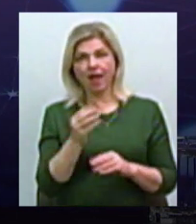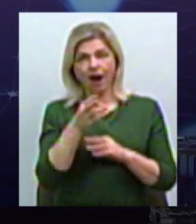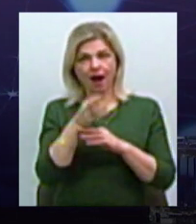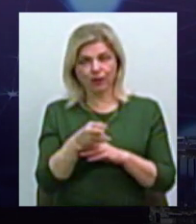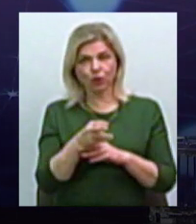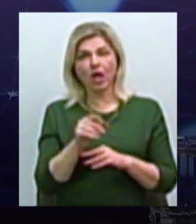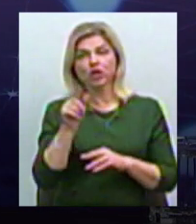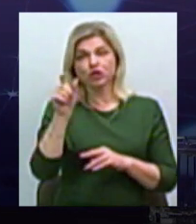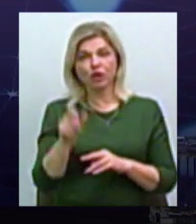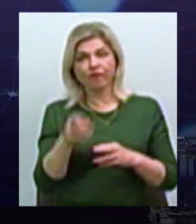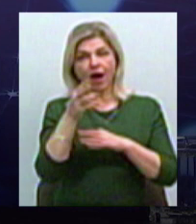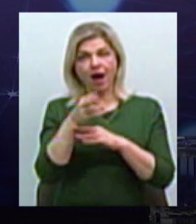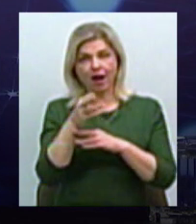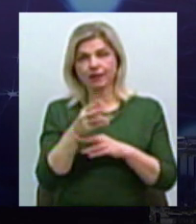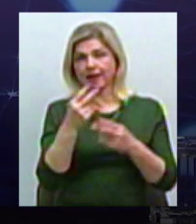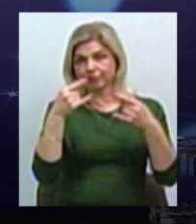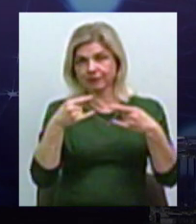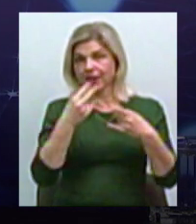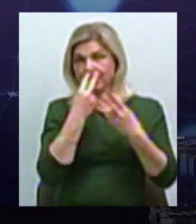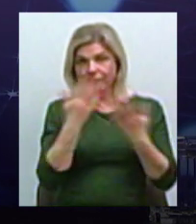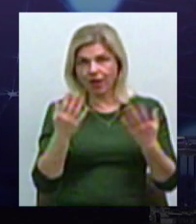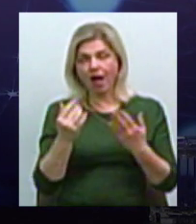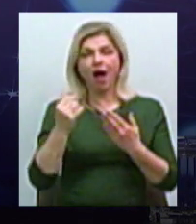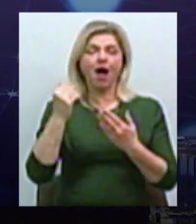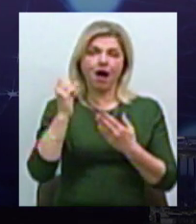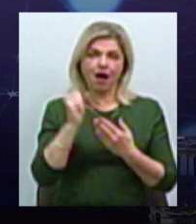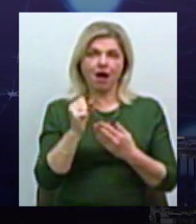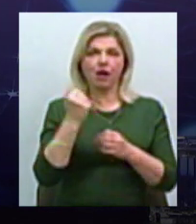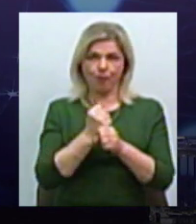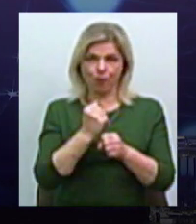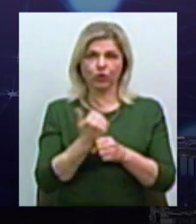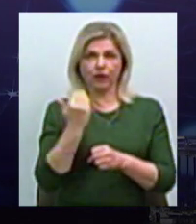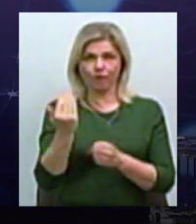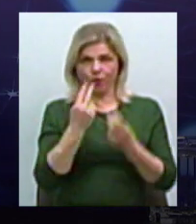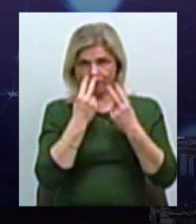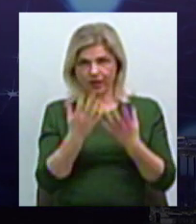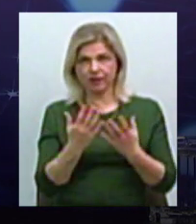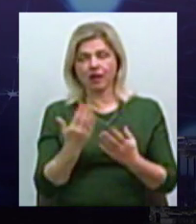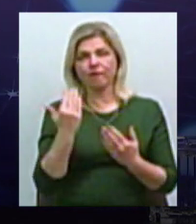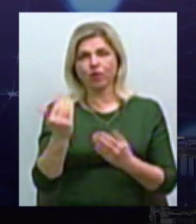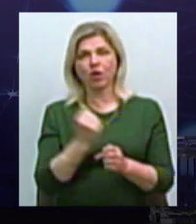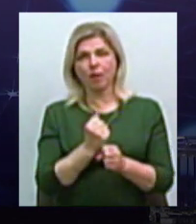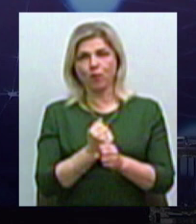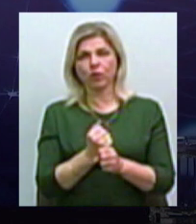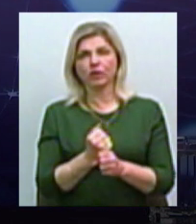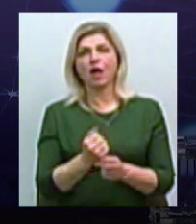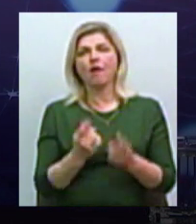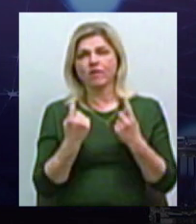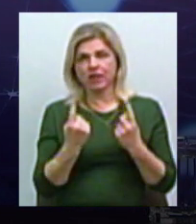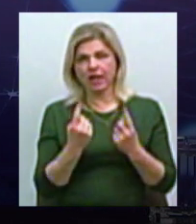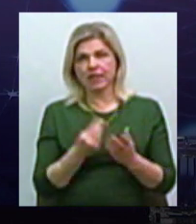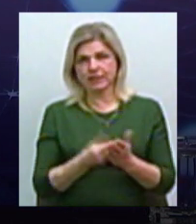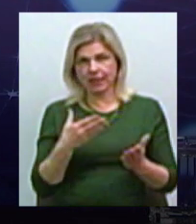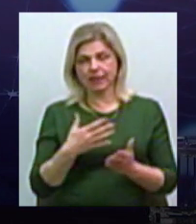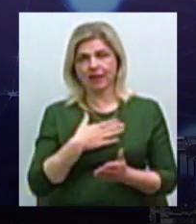Видно тільки на якихось передачах, інтерв'ю. А в роботі його не видно, але його робота дуже велика і цінна. Наш